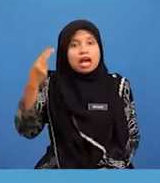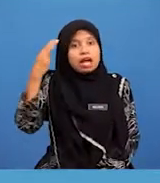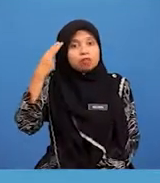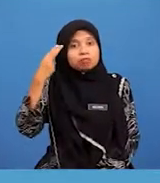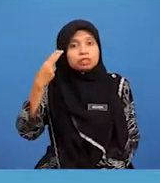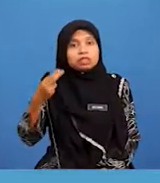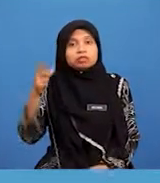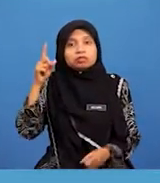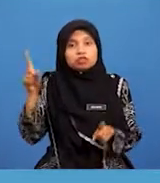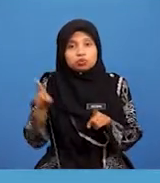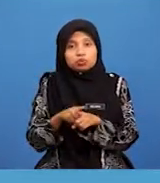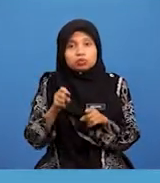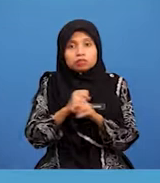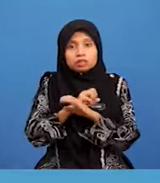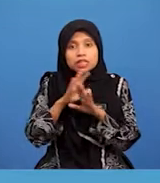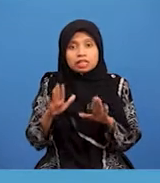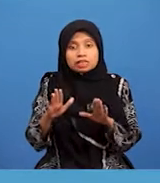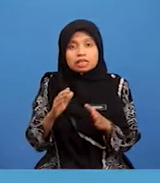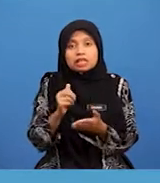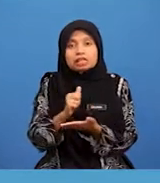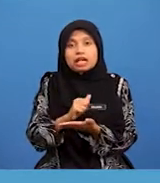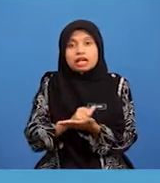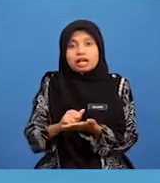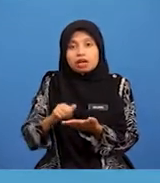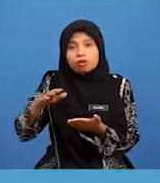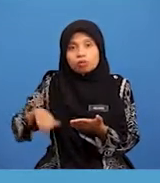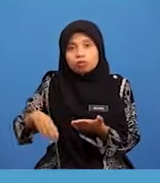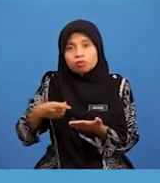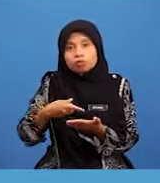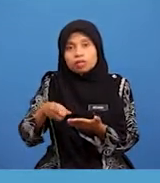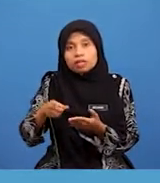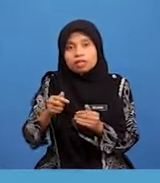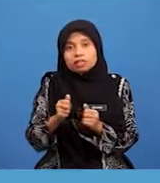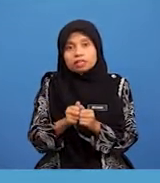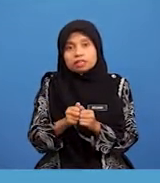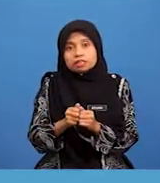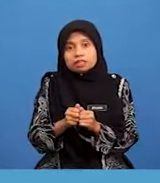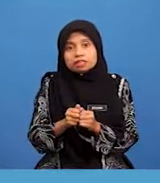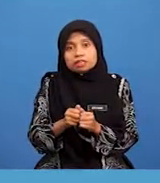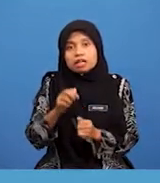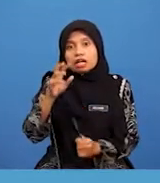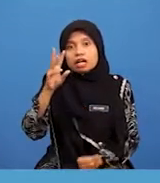menjelaskan akaun belum bayar dengan mengeluarkan cek peribadi bernilai